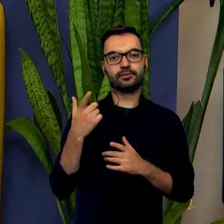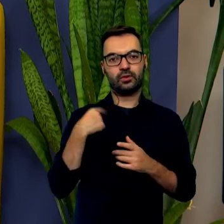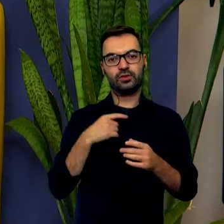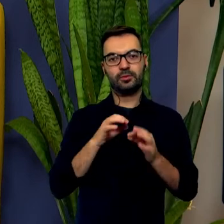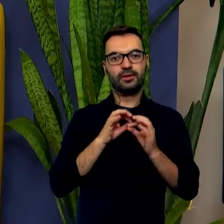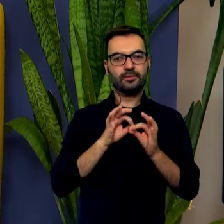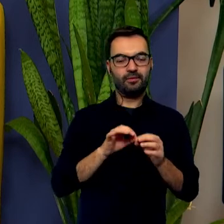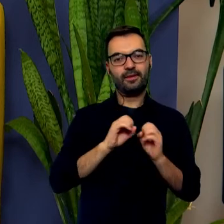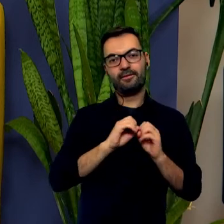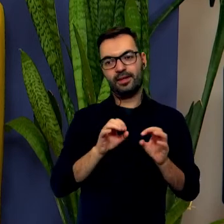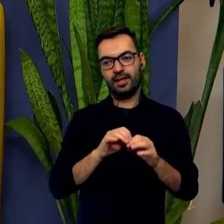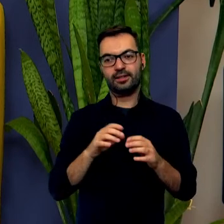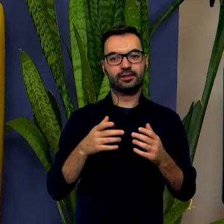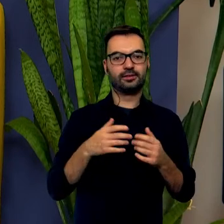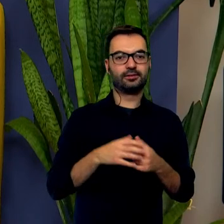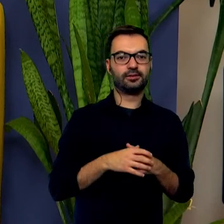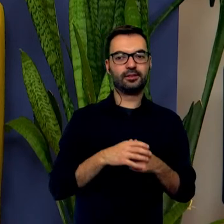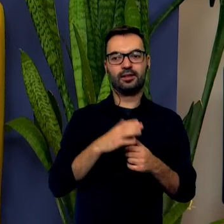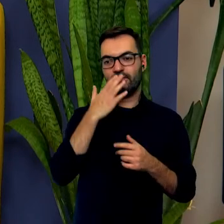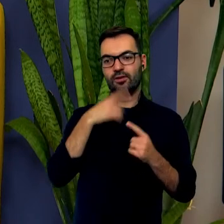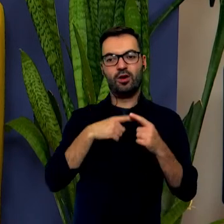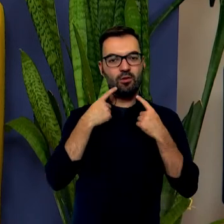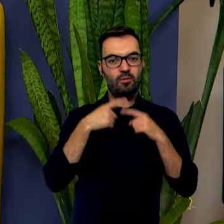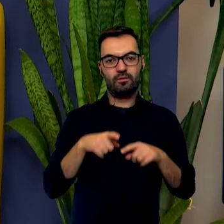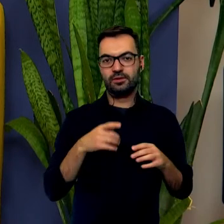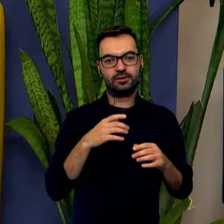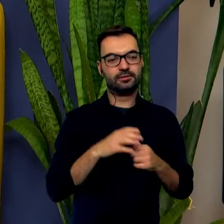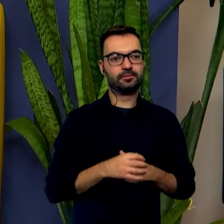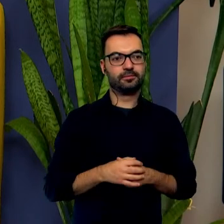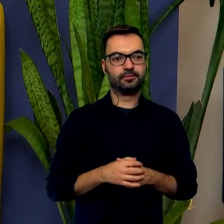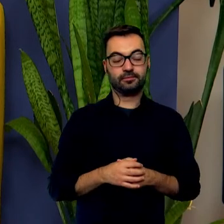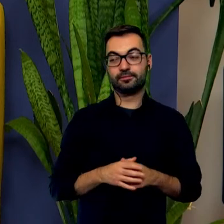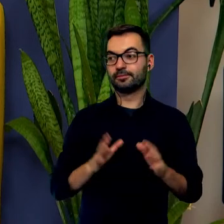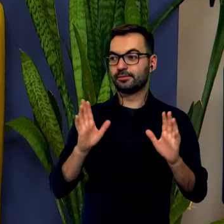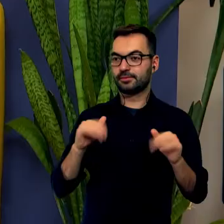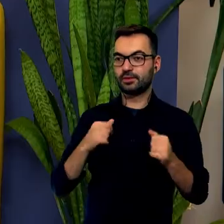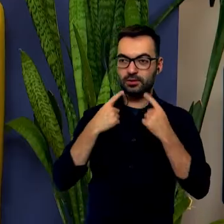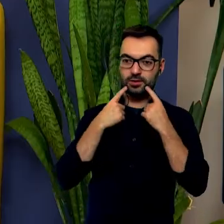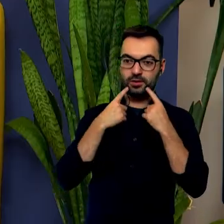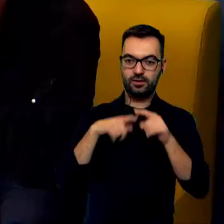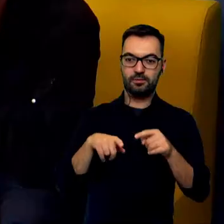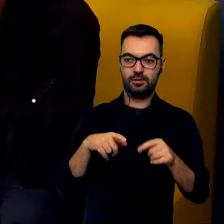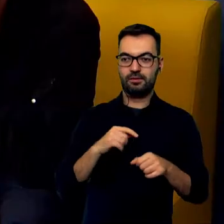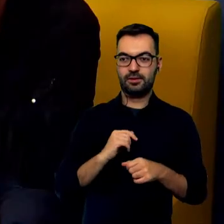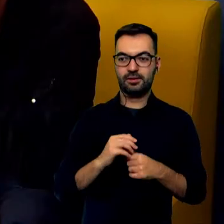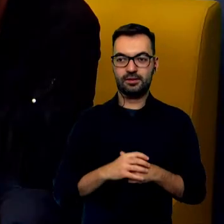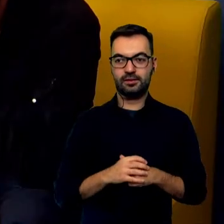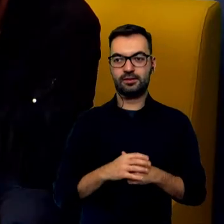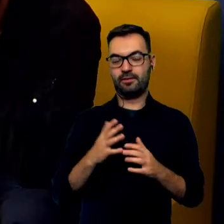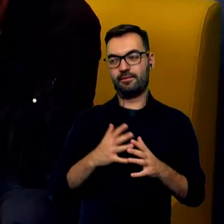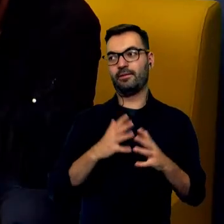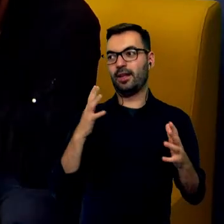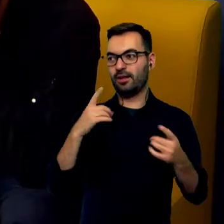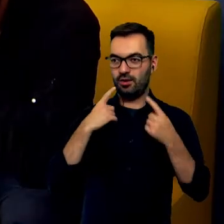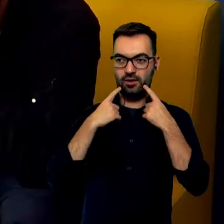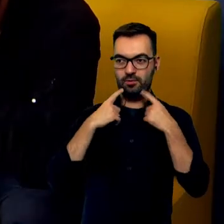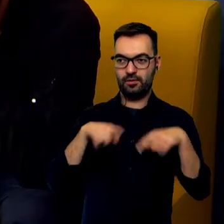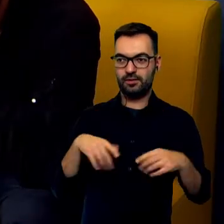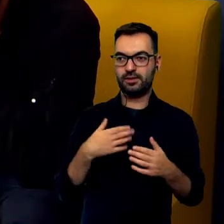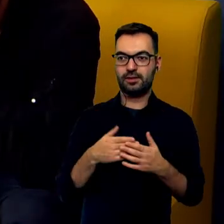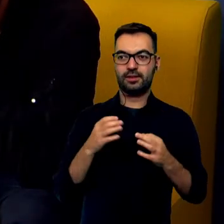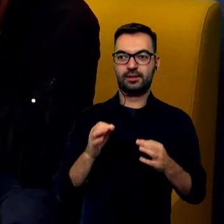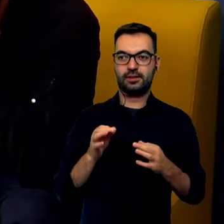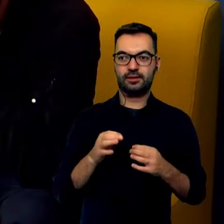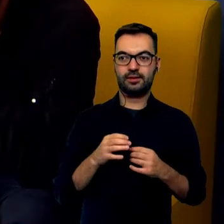ten zawód, jaka to jest odpowiedzialność twojej strony? No, odpowiedzialność jest ogromna, więc na